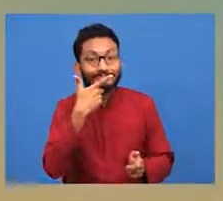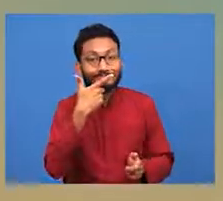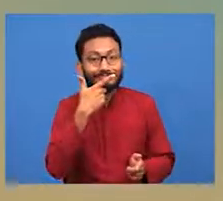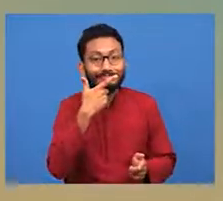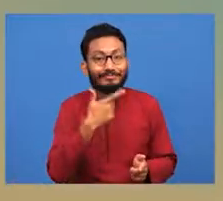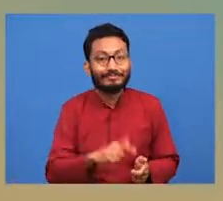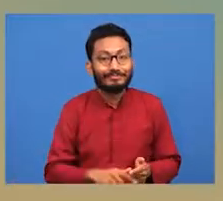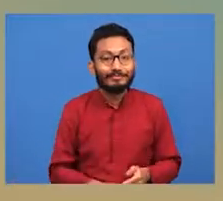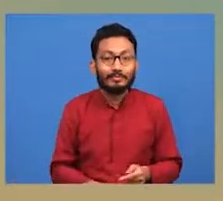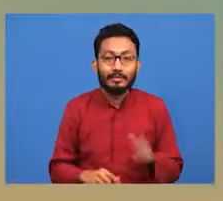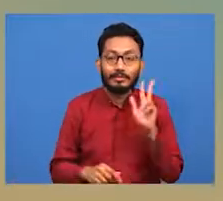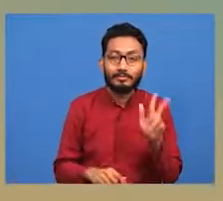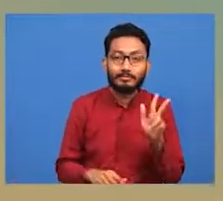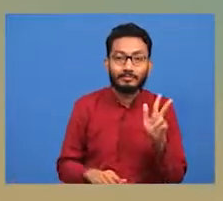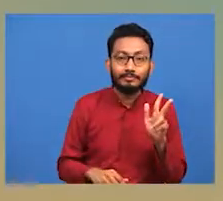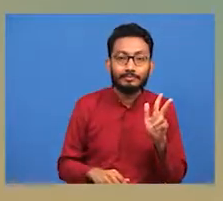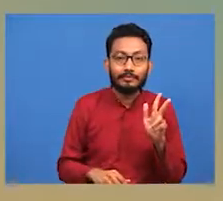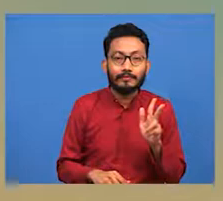Keempat, berdiri.